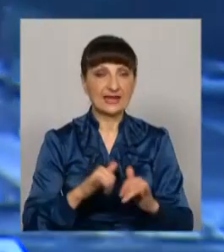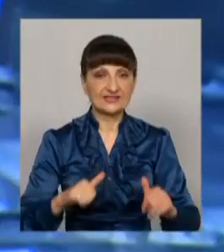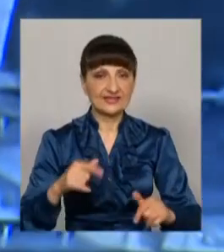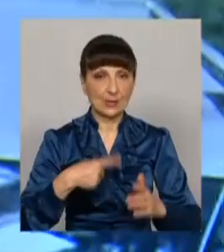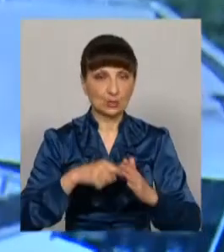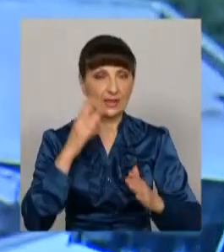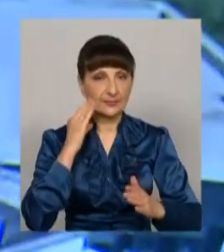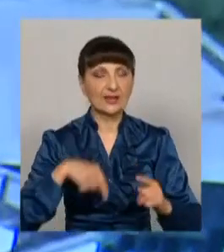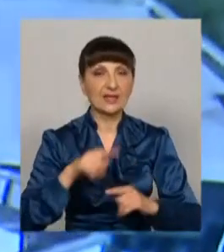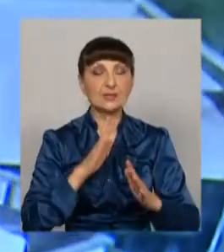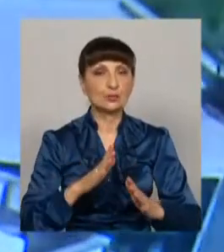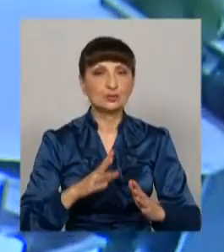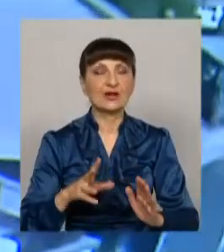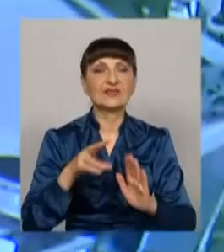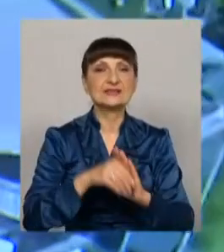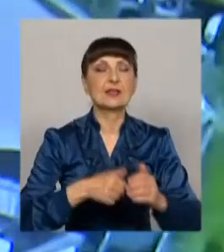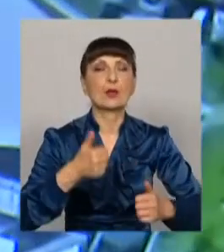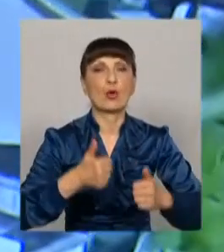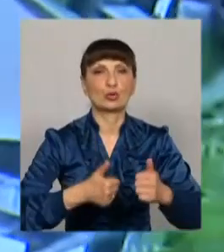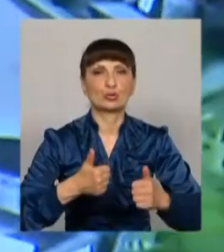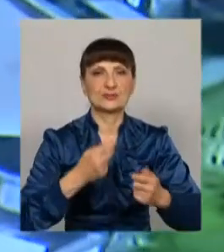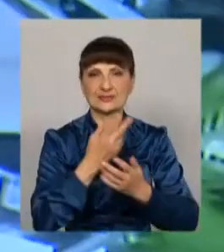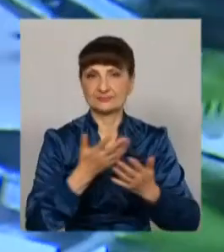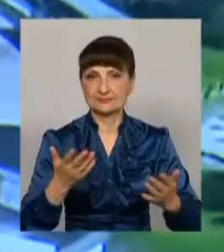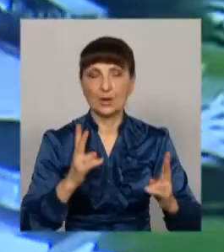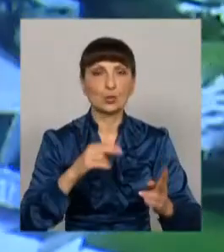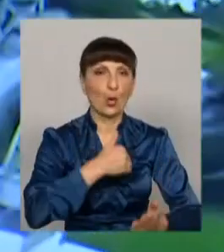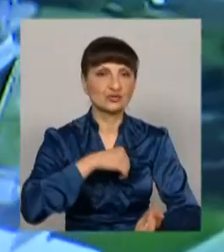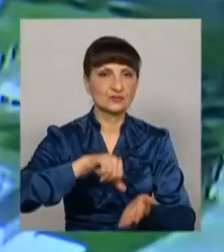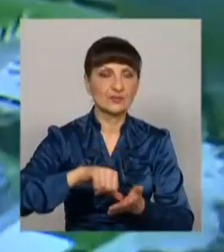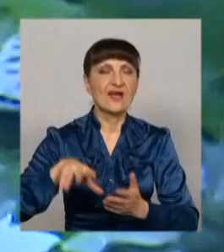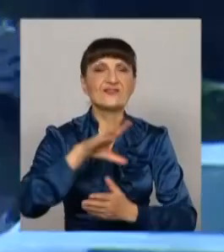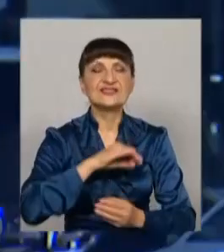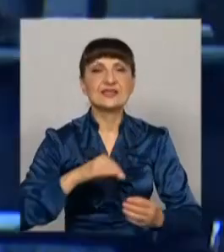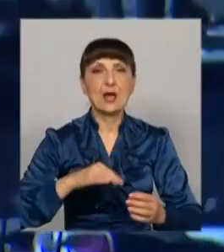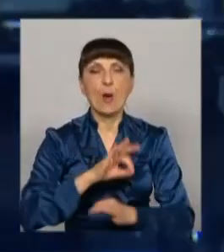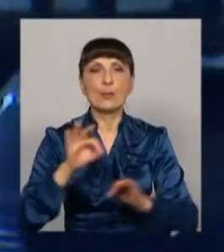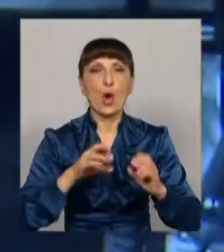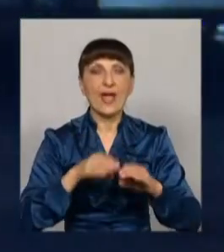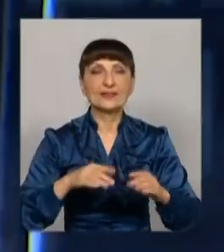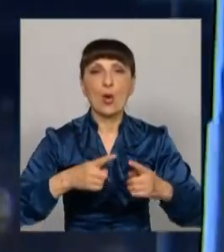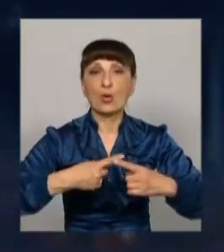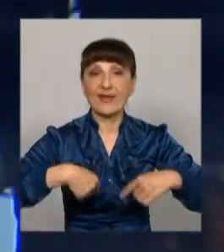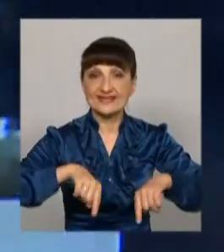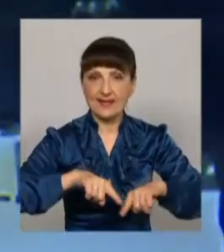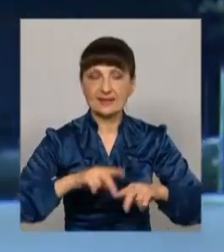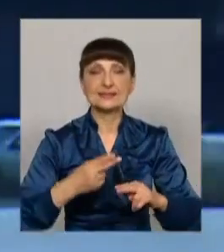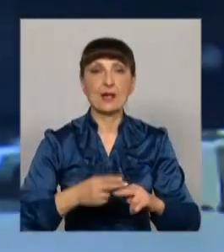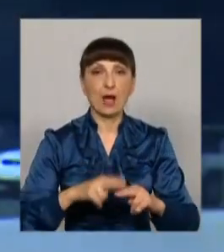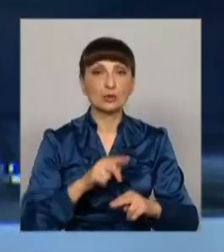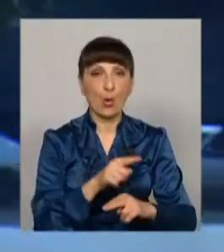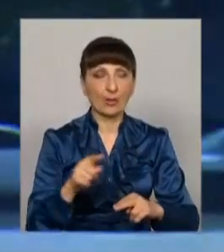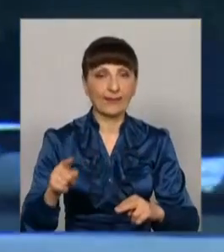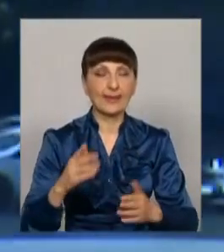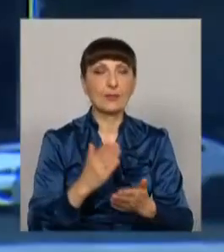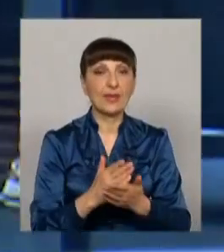они будут выноситься на конкурсной основе. То есть все проектные организации, которые сейчас